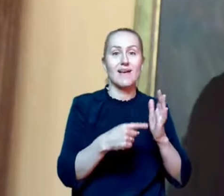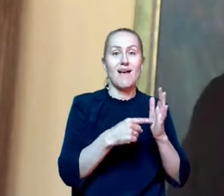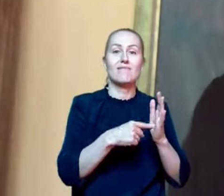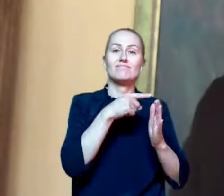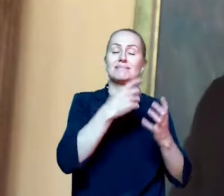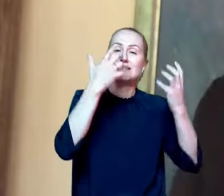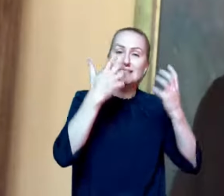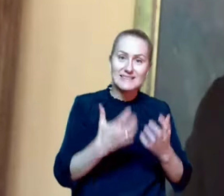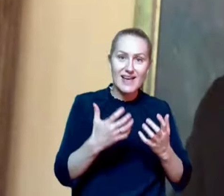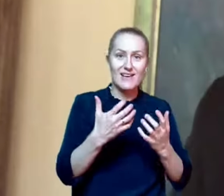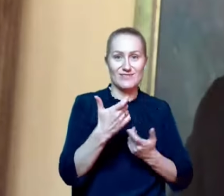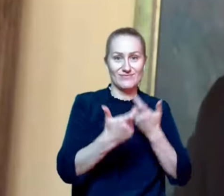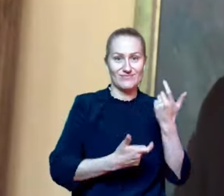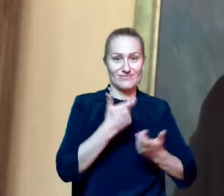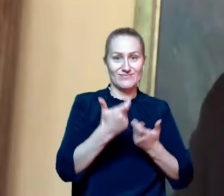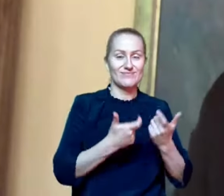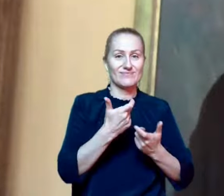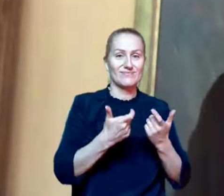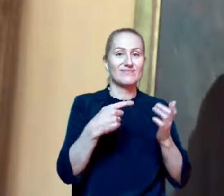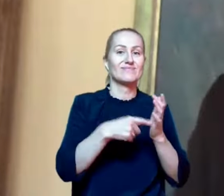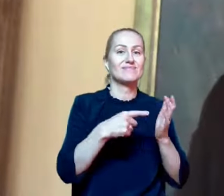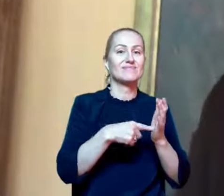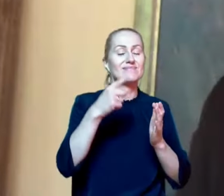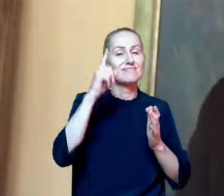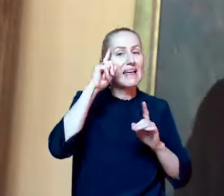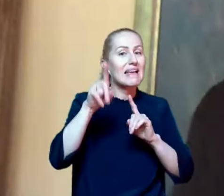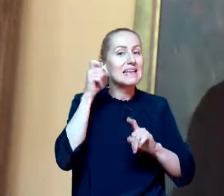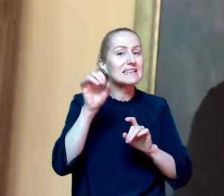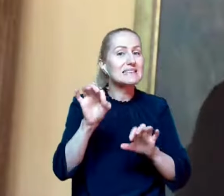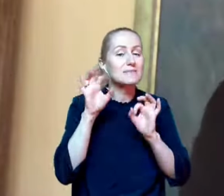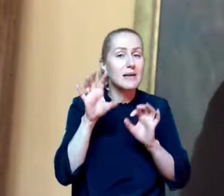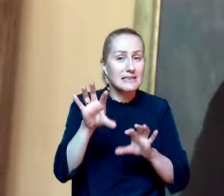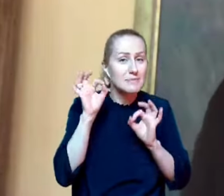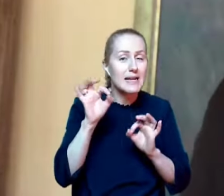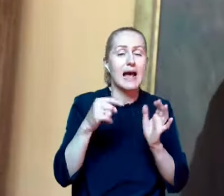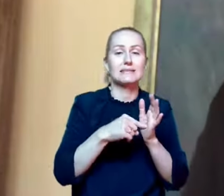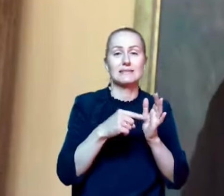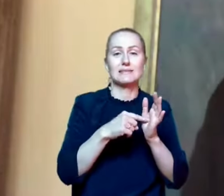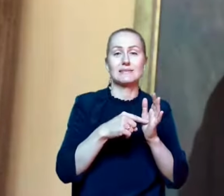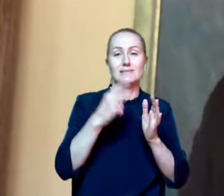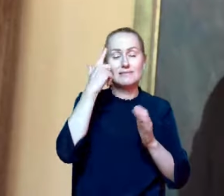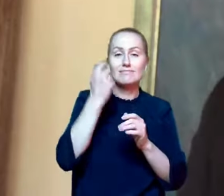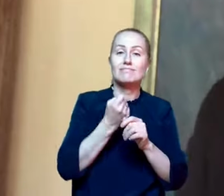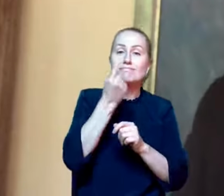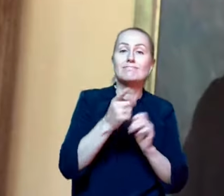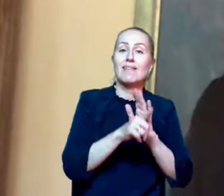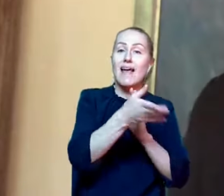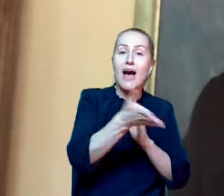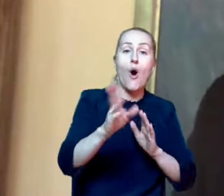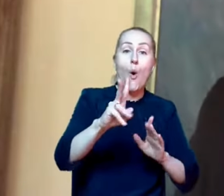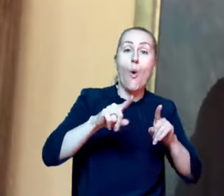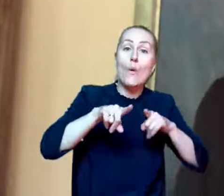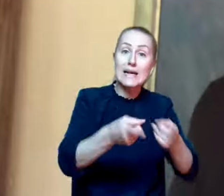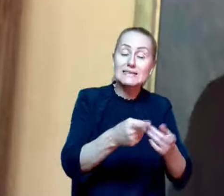chce stanowić źródło takiej inspiracji dla organizacji, które następnie